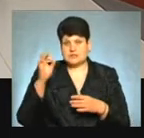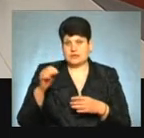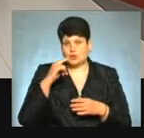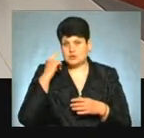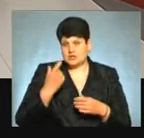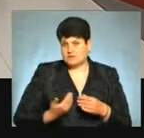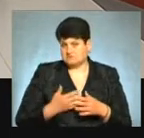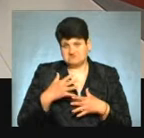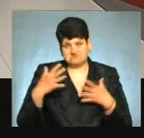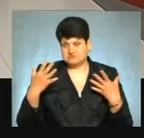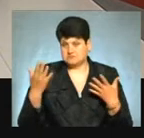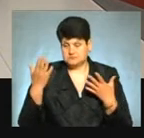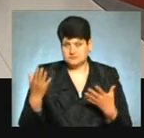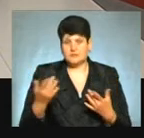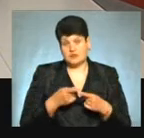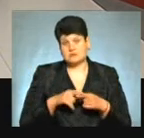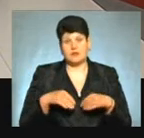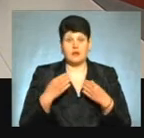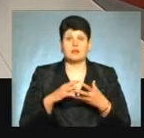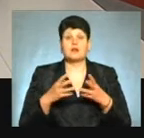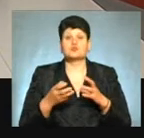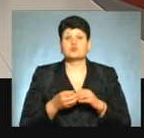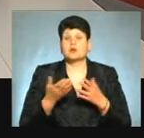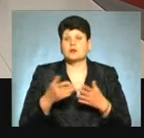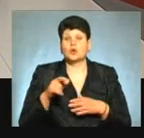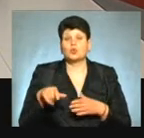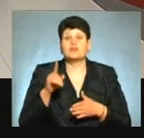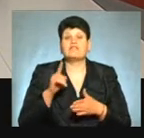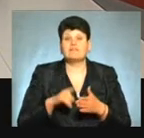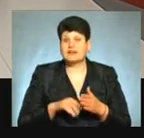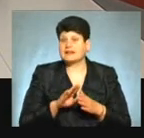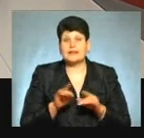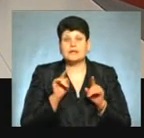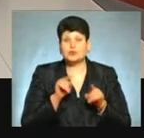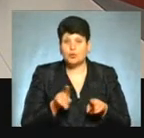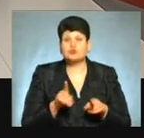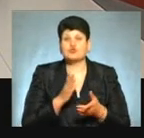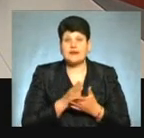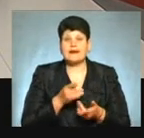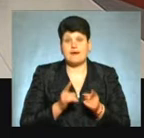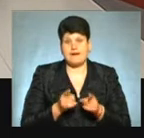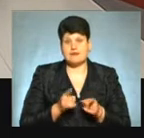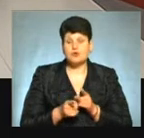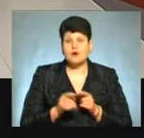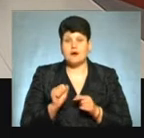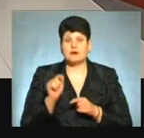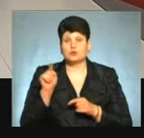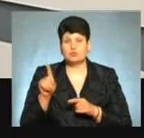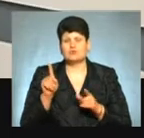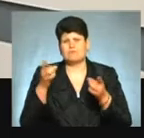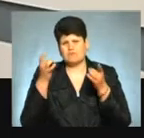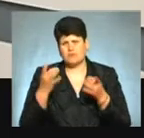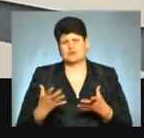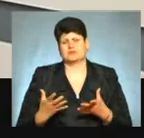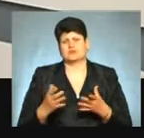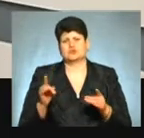наприклад, в Тернопільській області. Це дало свої результати. В результаті люди вірять не тому, що є реально, а тому, що їм простіше,